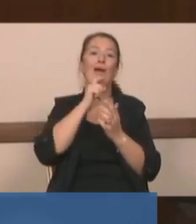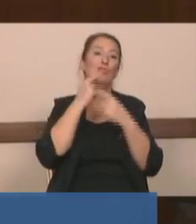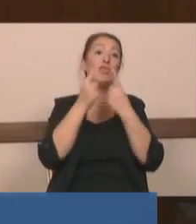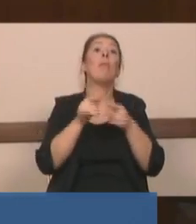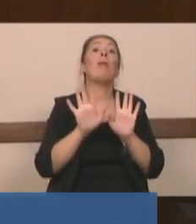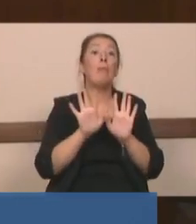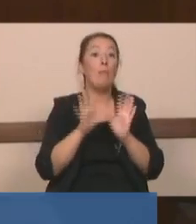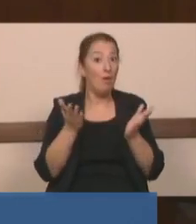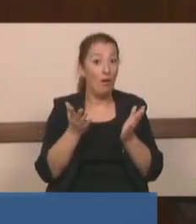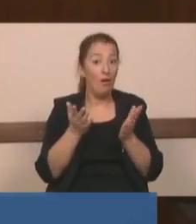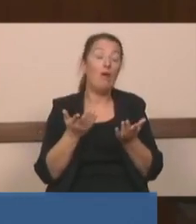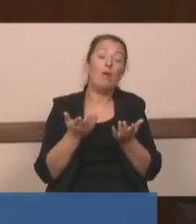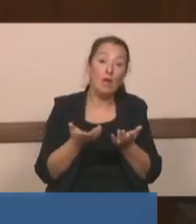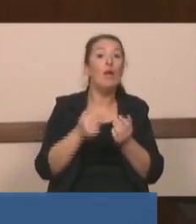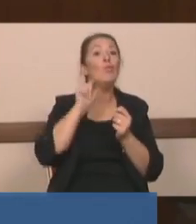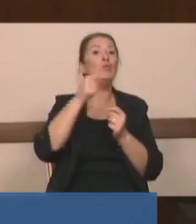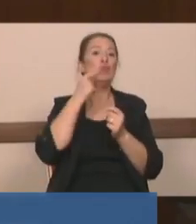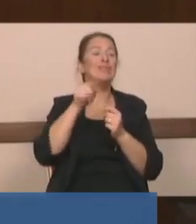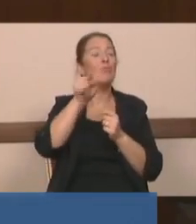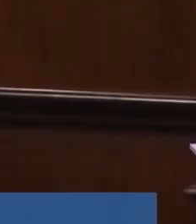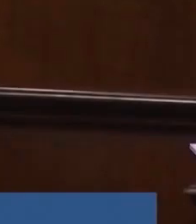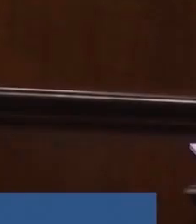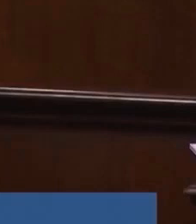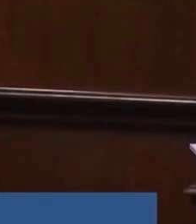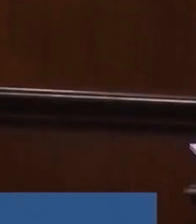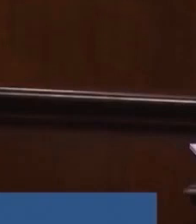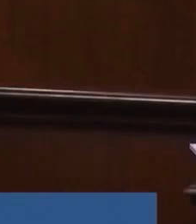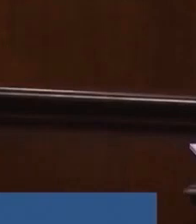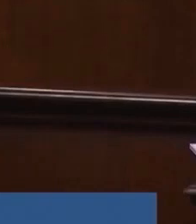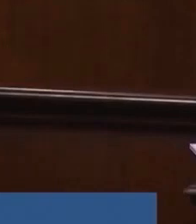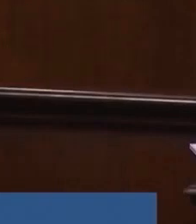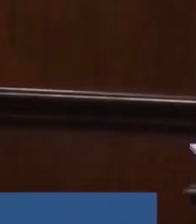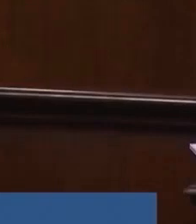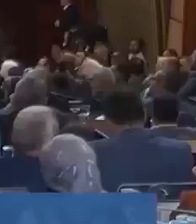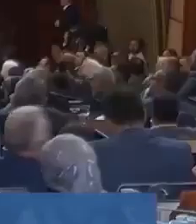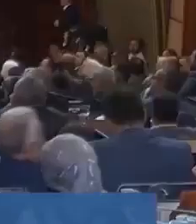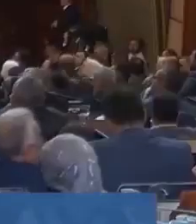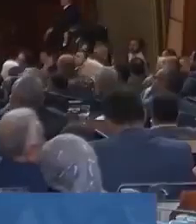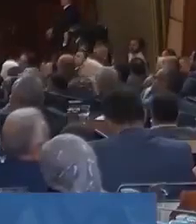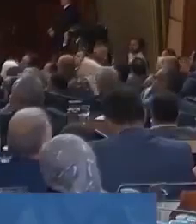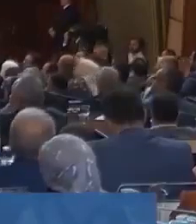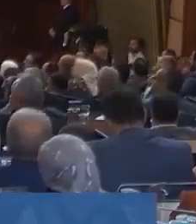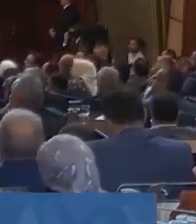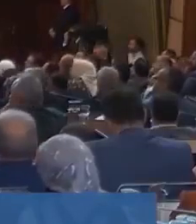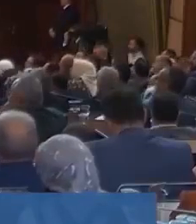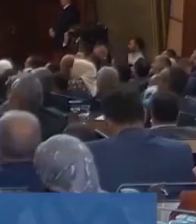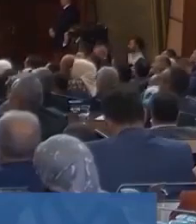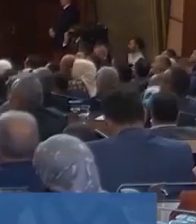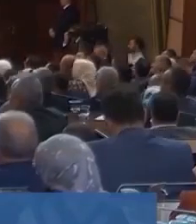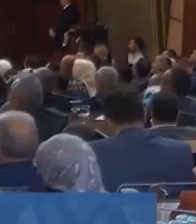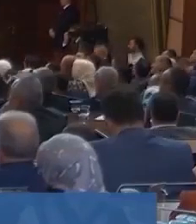Bunları söyledik. Siz o tarihi yeniden okuyun. Arkadaşlar. Ve bakın. Bakın grup başkan